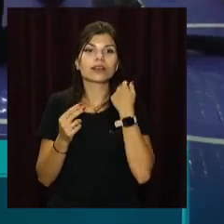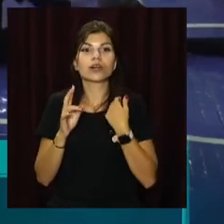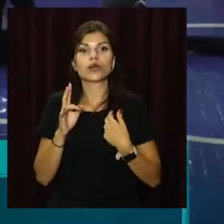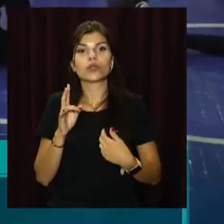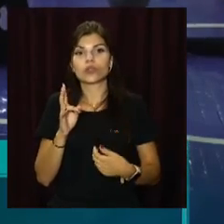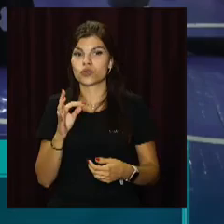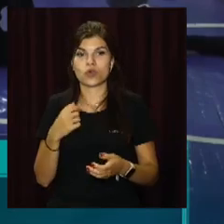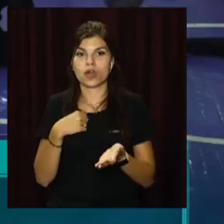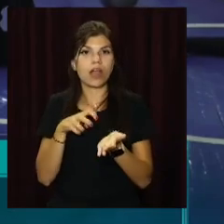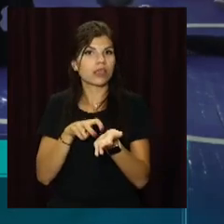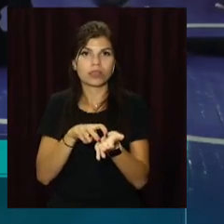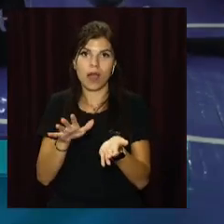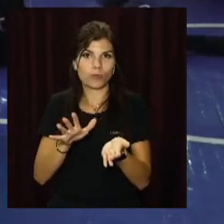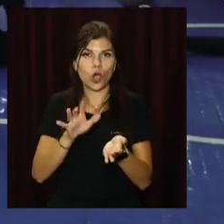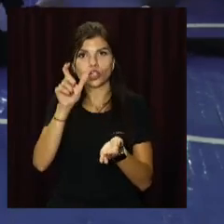не боюсь ні одного противника.